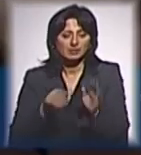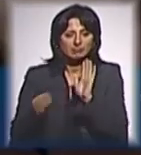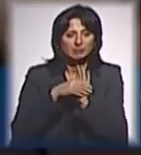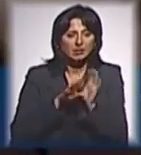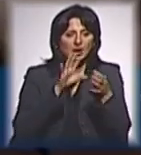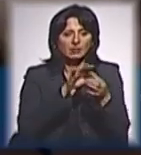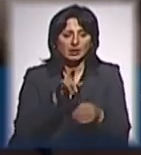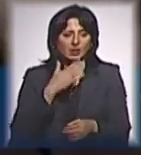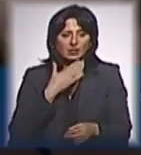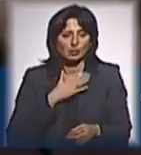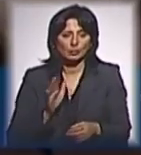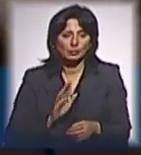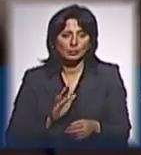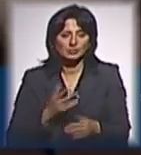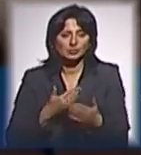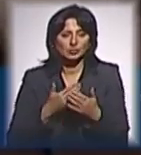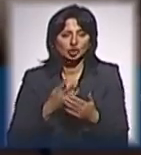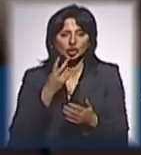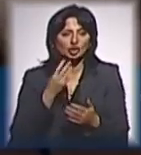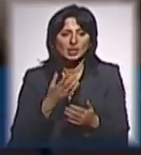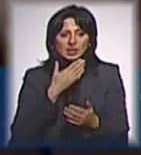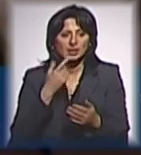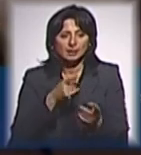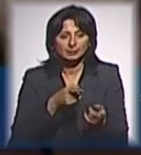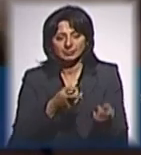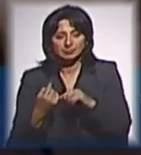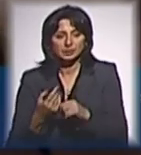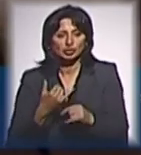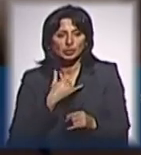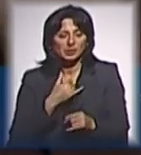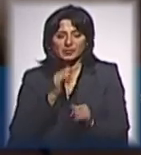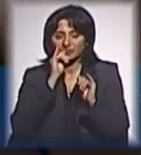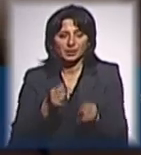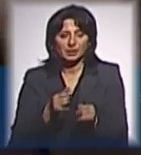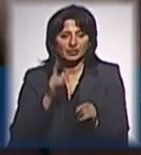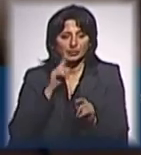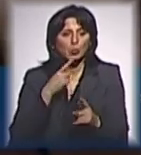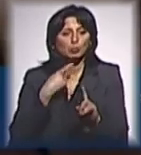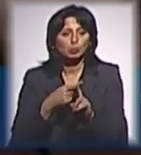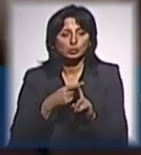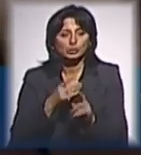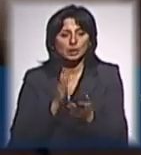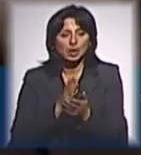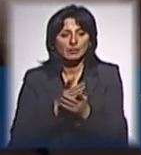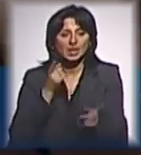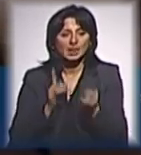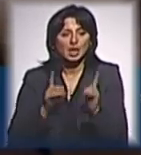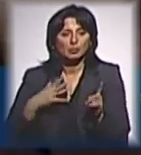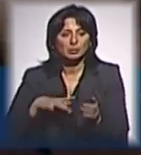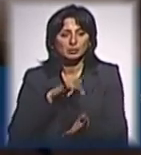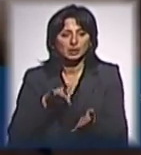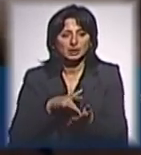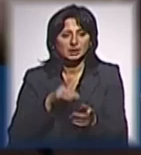მოსყიდვის, არანაირი შანსი არ არის გადაბირების და ასე შემდეგ. და პლუს კიდე არის ნამდვილი